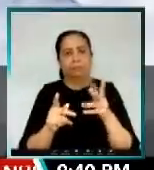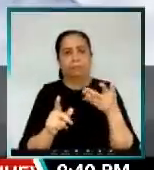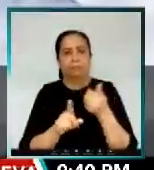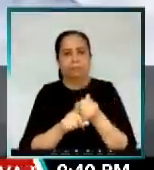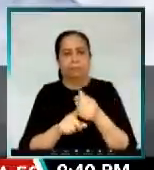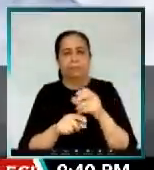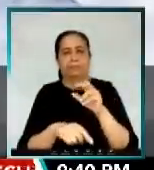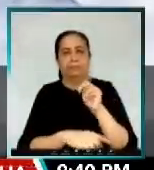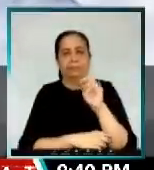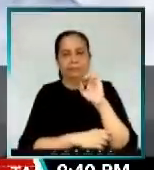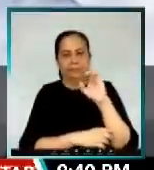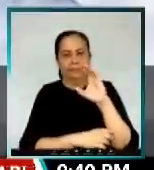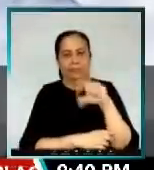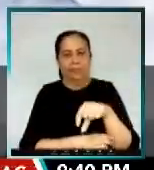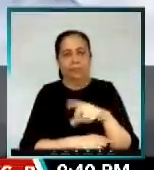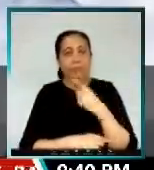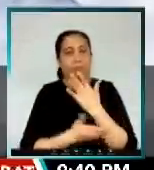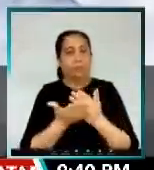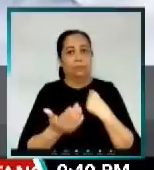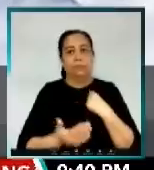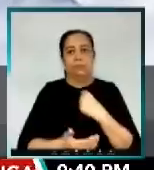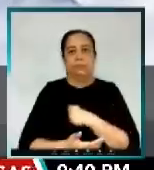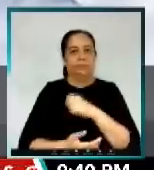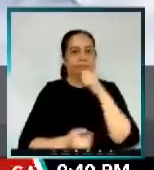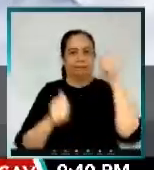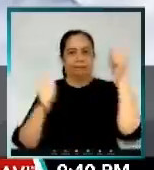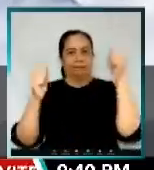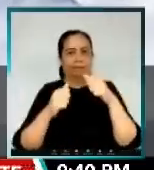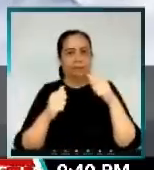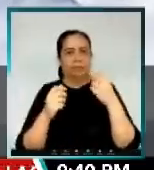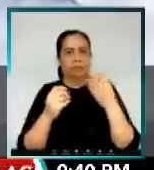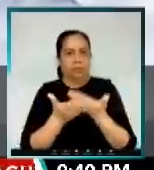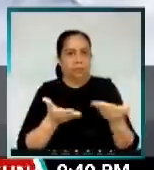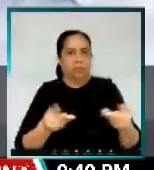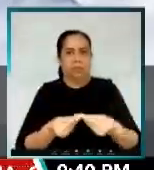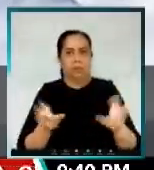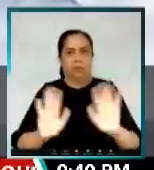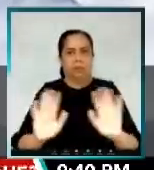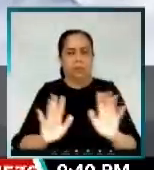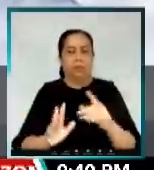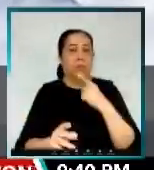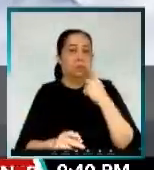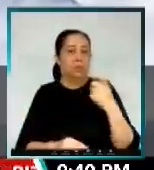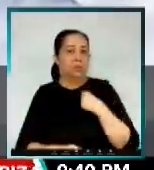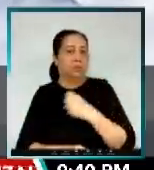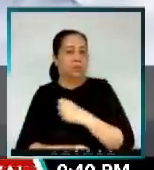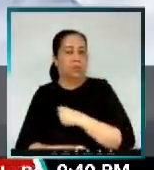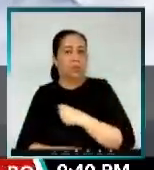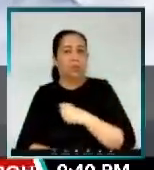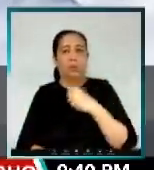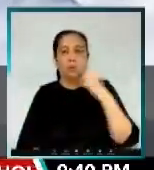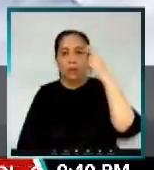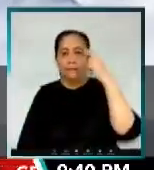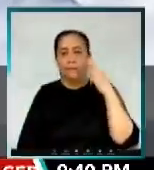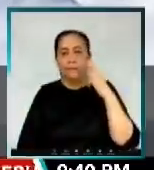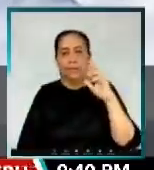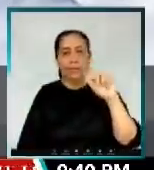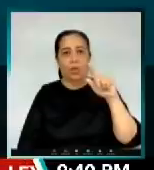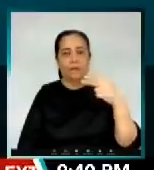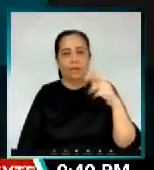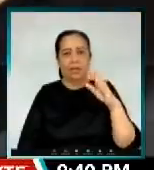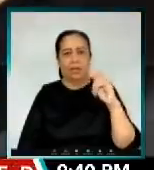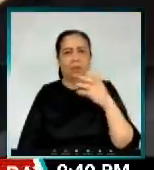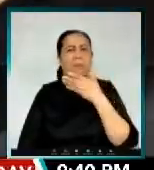Ang ilang senador, hindi sang-ayon kung in-kind itong ibibigay. Ayon kay Senador Ralph Recto, mas madali at praktikal kung